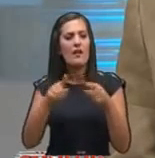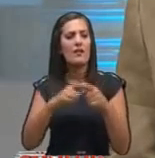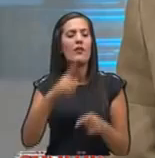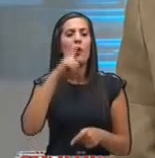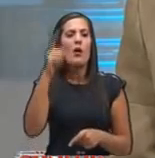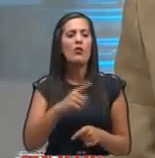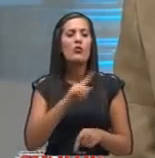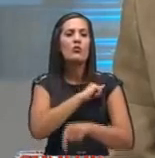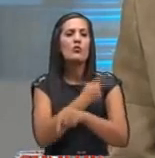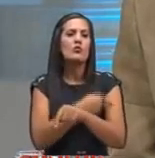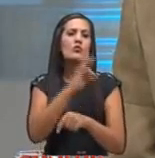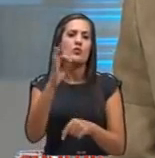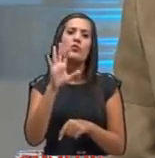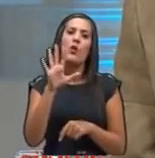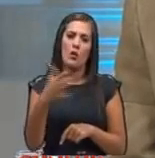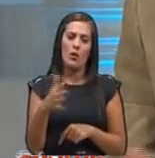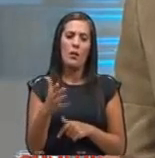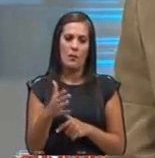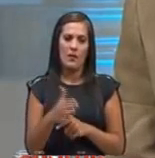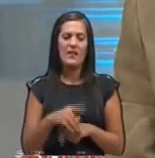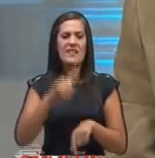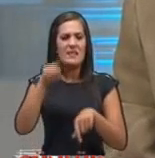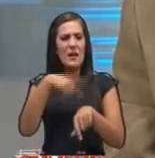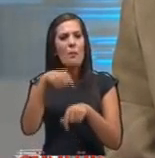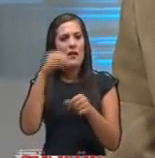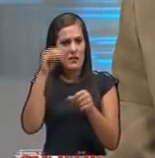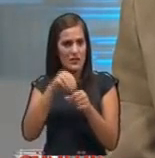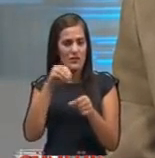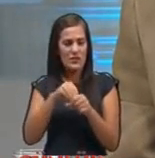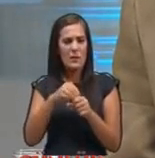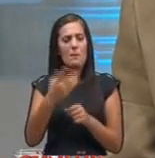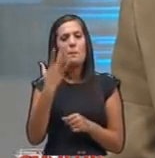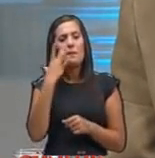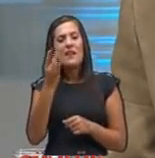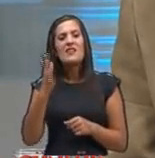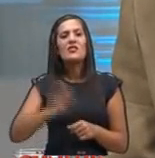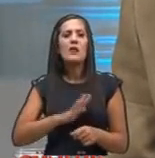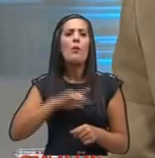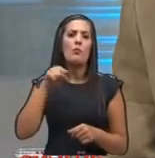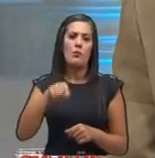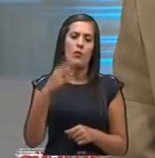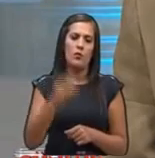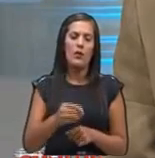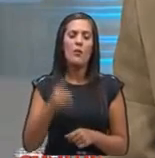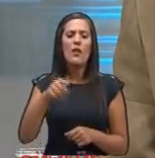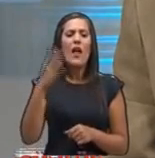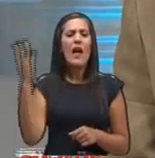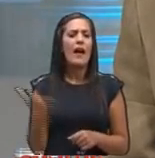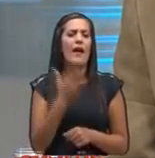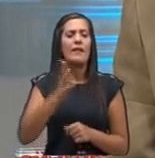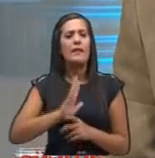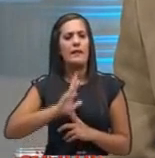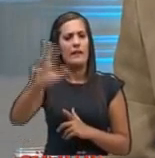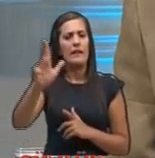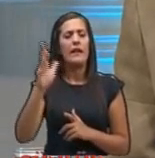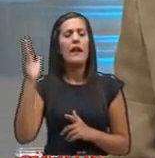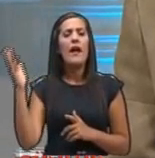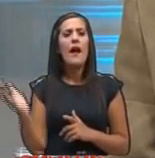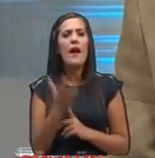güçsüzlük söz konusu olabilir zaman içinde. Belli başlı şikayetler bunlardır. Bunların en ileri ve